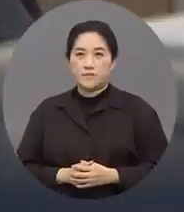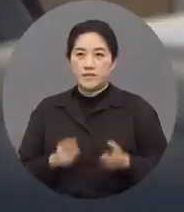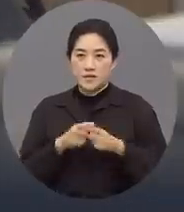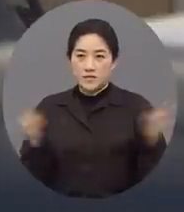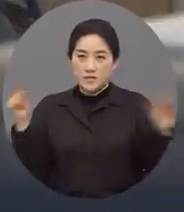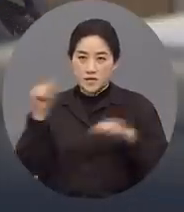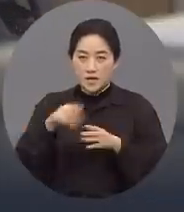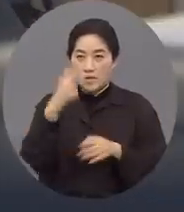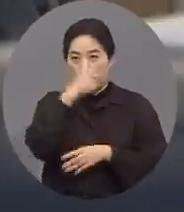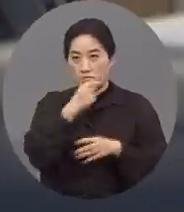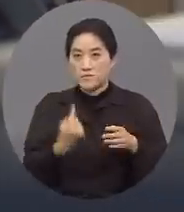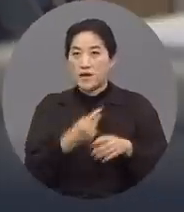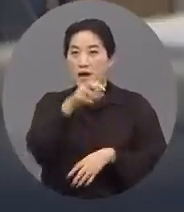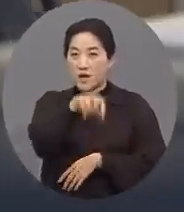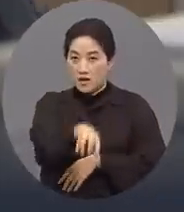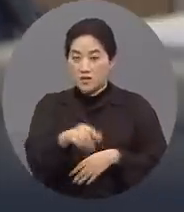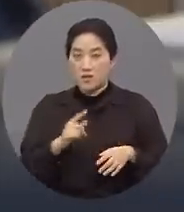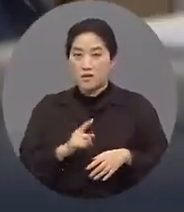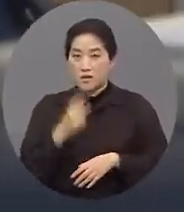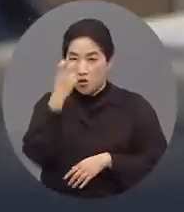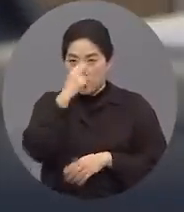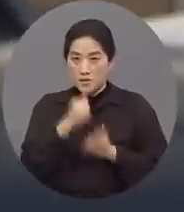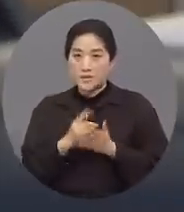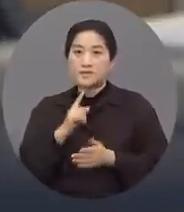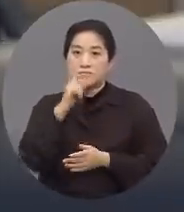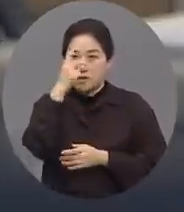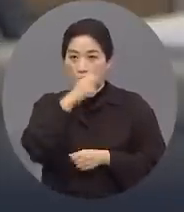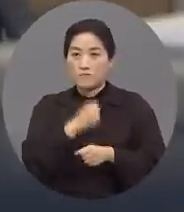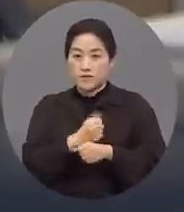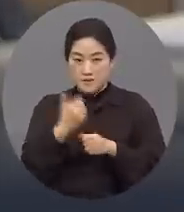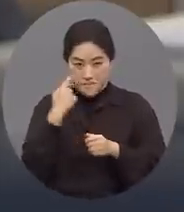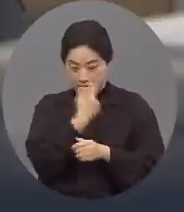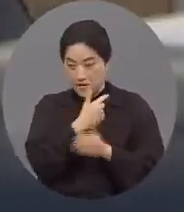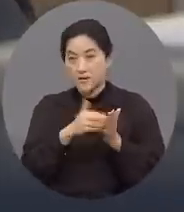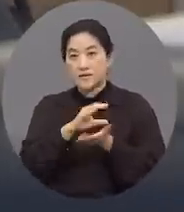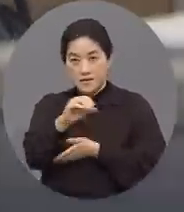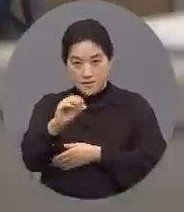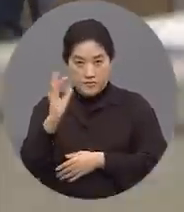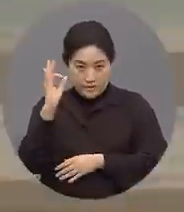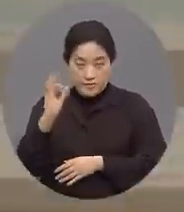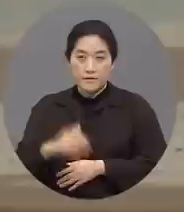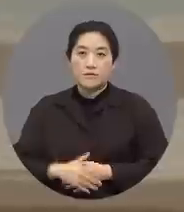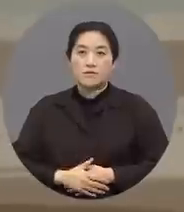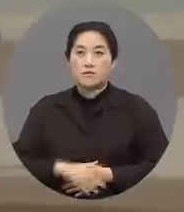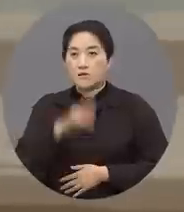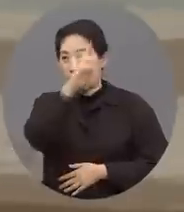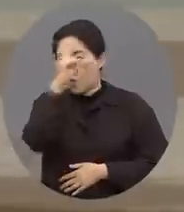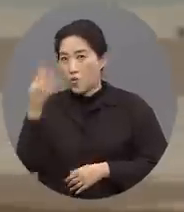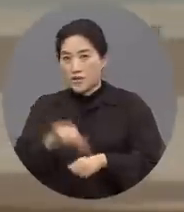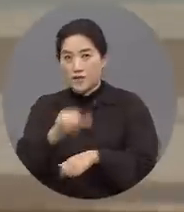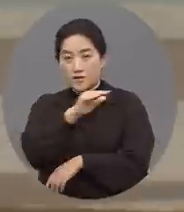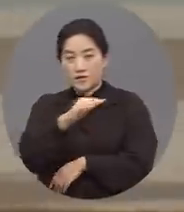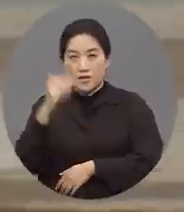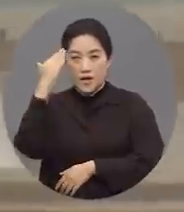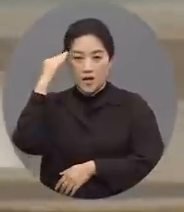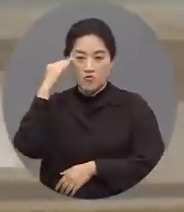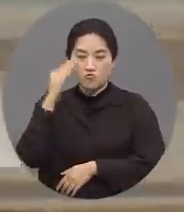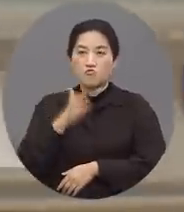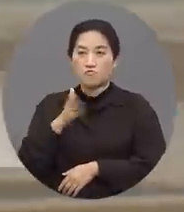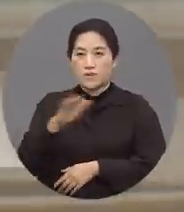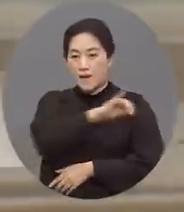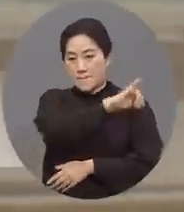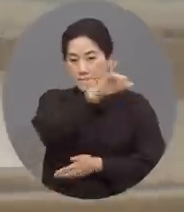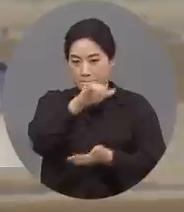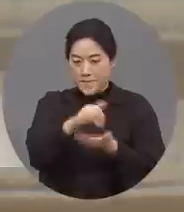검사센터가 있어요. 검사센터에서 PCR 검사 하고 가세요. 오후 5시 기준 한국행 비행기를 예약한